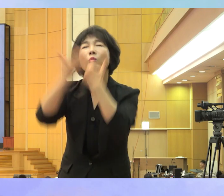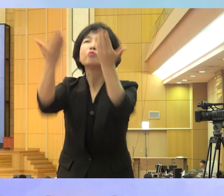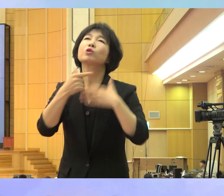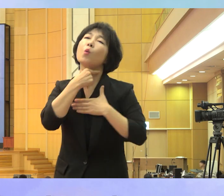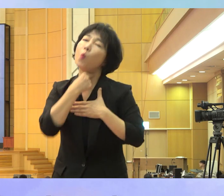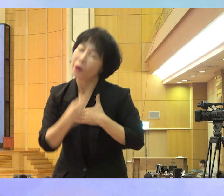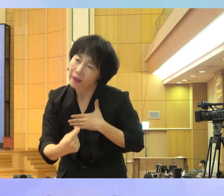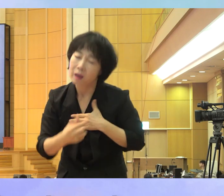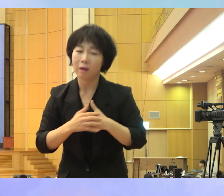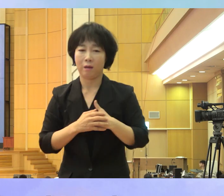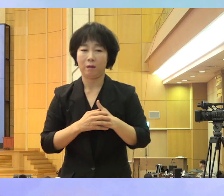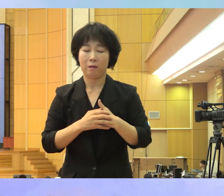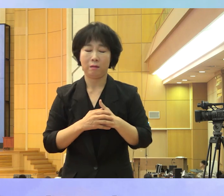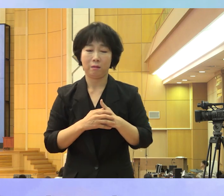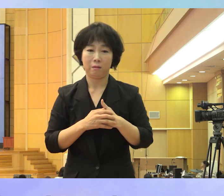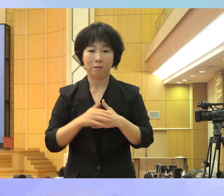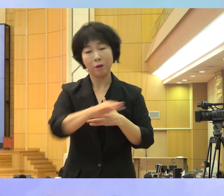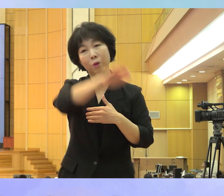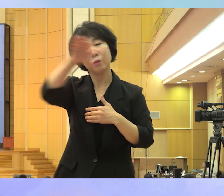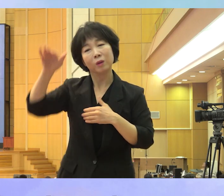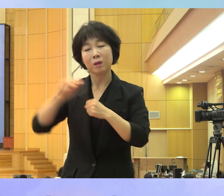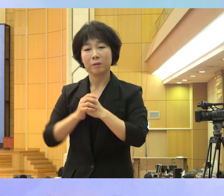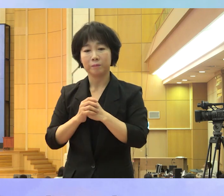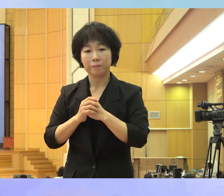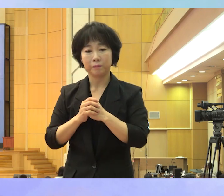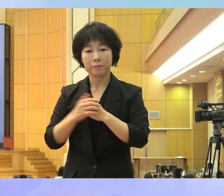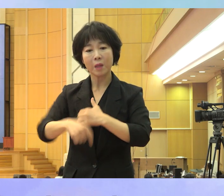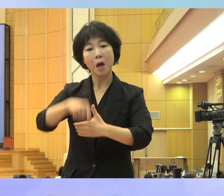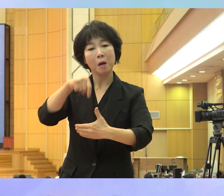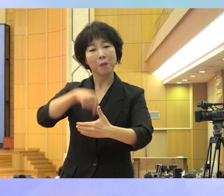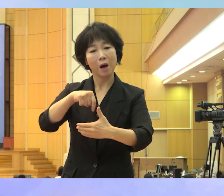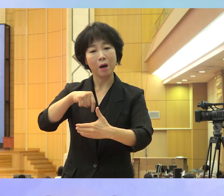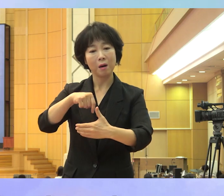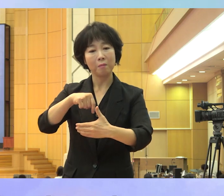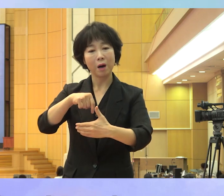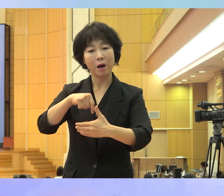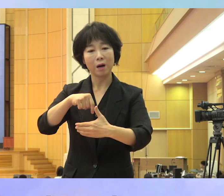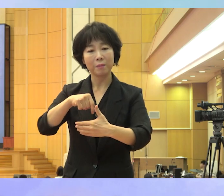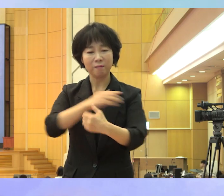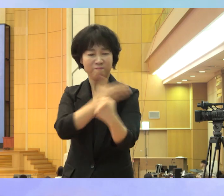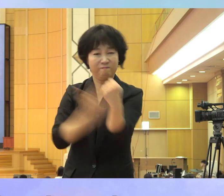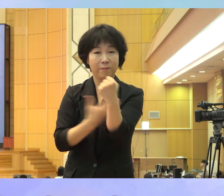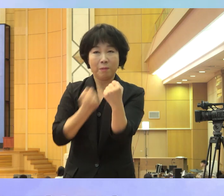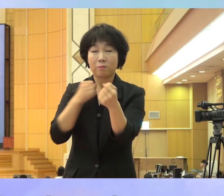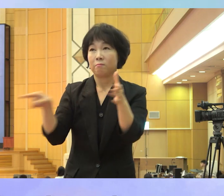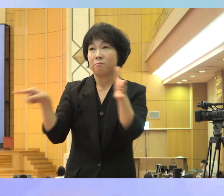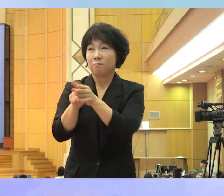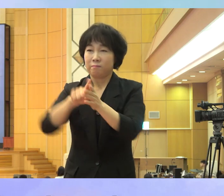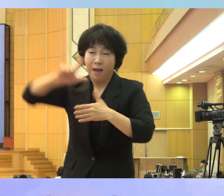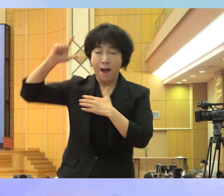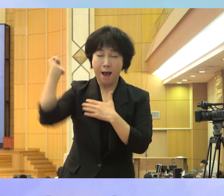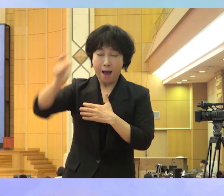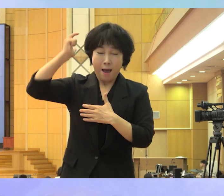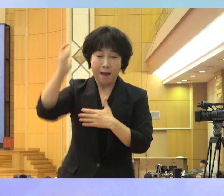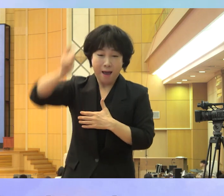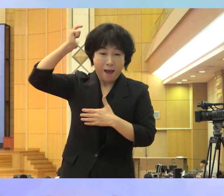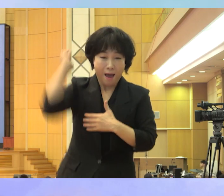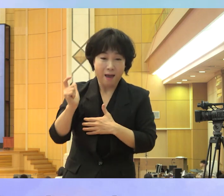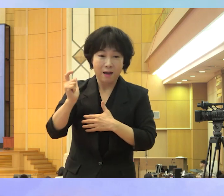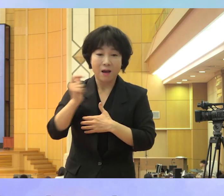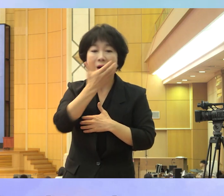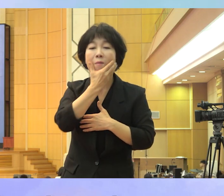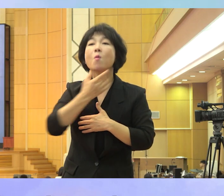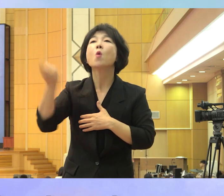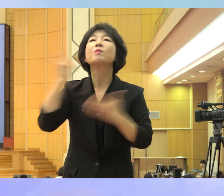원합니다. 사랑하신 주님, 우리가 성령 충만받고 권능받고 믿음의 굳센 가운데 주의